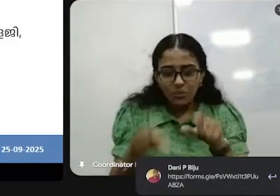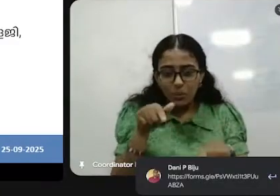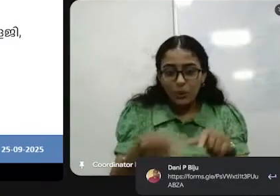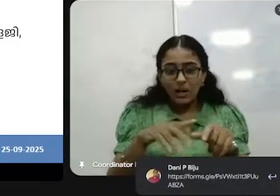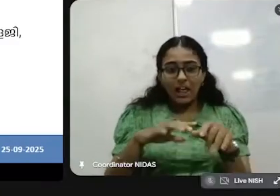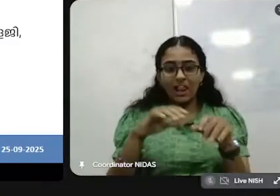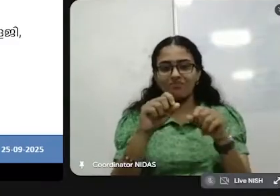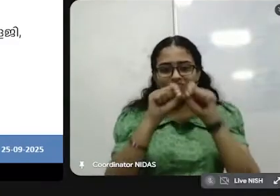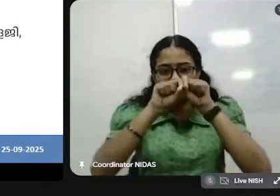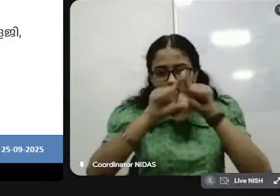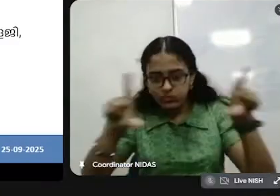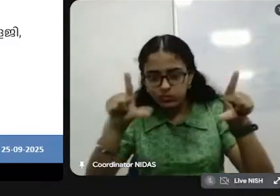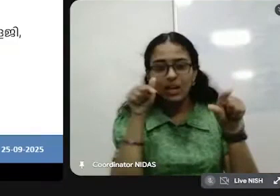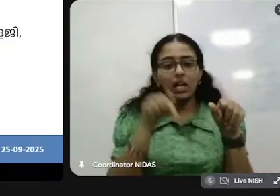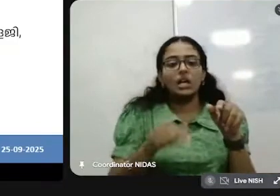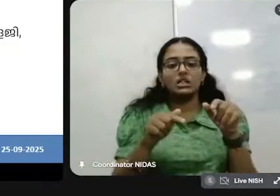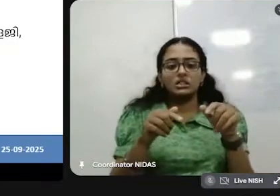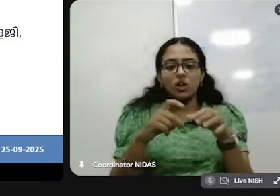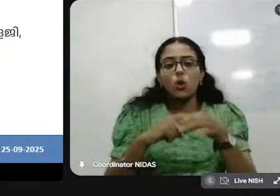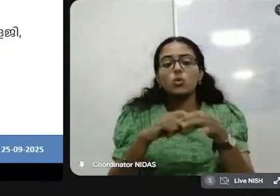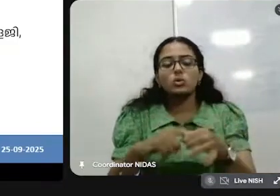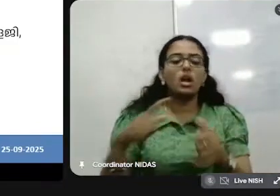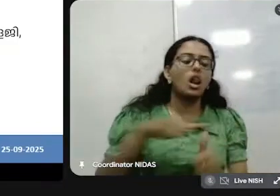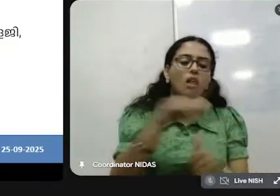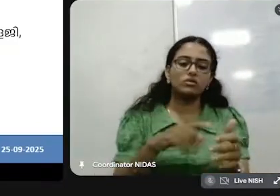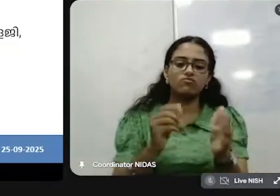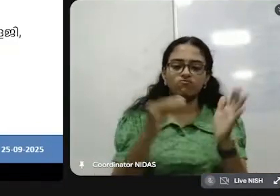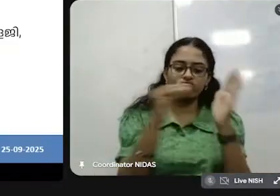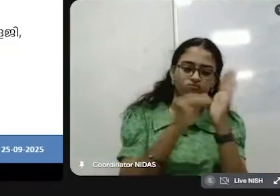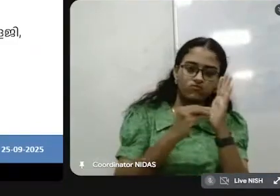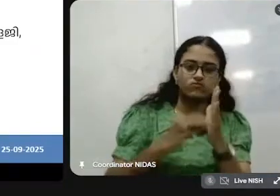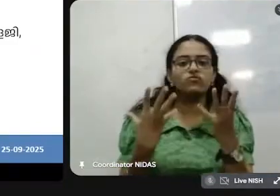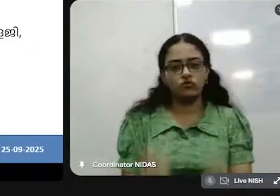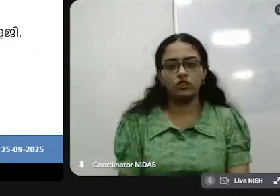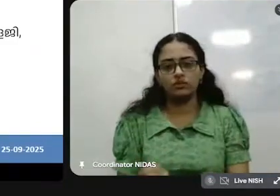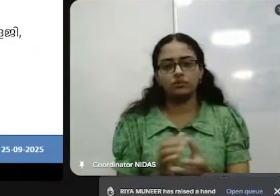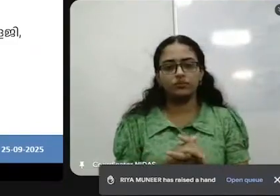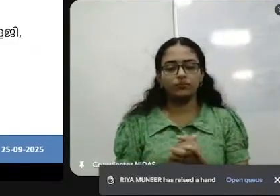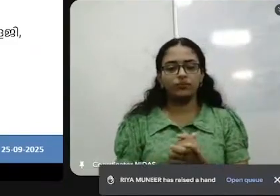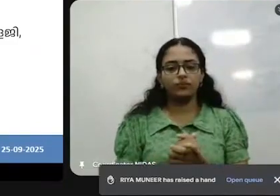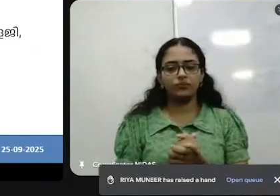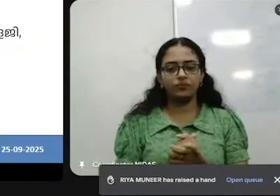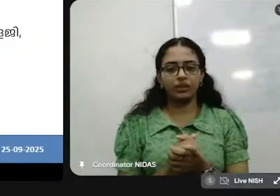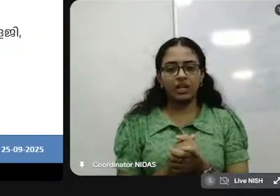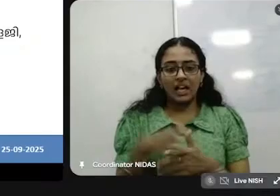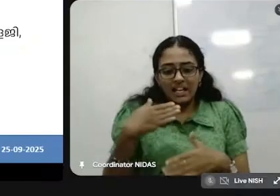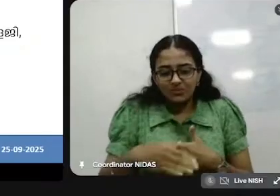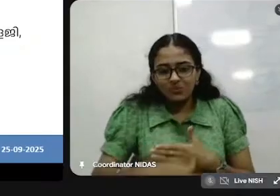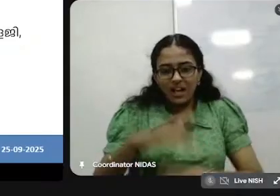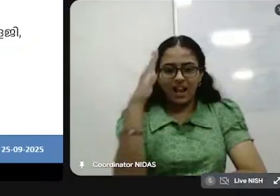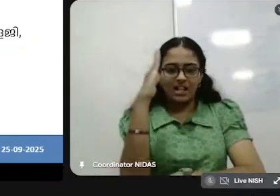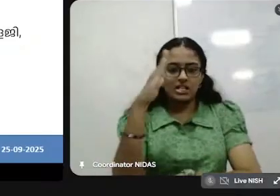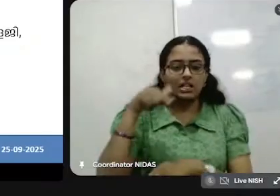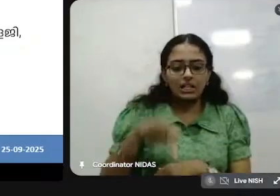എല്ലാവരും ആ ഒരു ചോദ്യാവലി പൂരിപ്പിക്കേണ്ടത് ഒരിക്കൽ കൂടി ഓർപ്പിക്കുന്നു. തുടർന്ന് സെഷൻ കൈകാര്യം ചെയ്തതിനായി